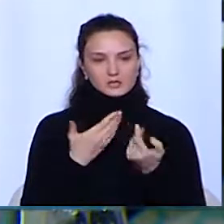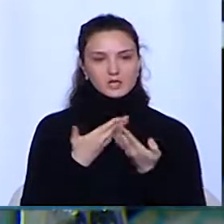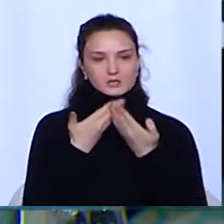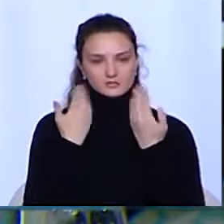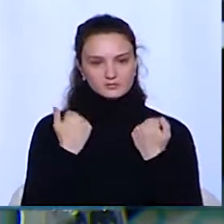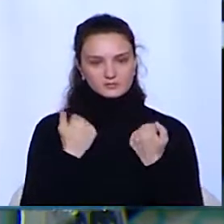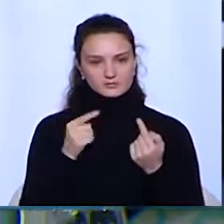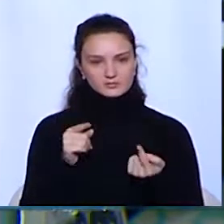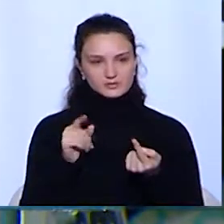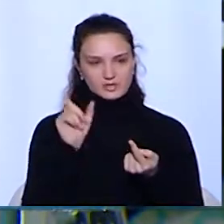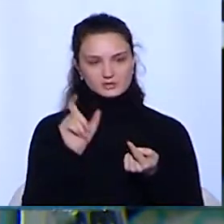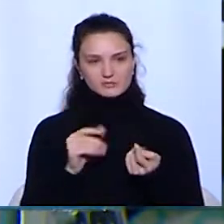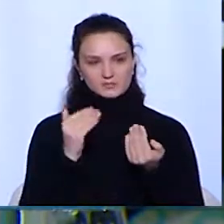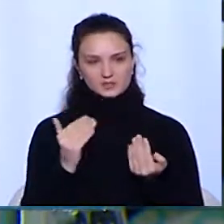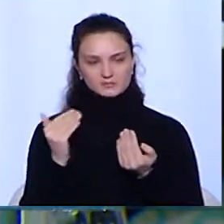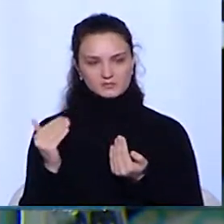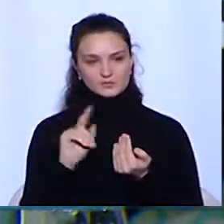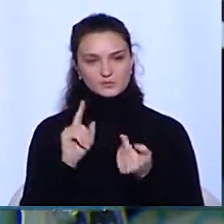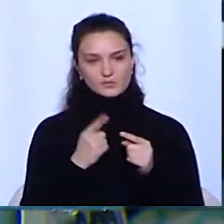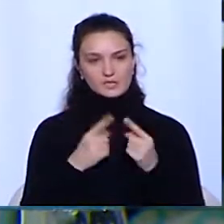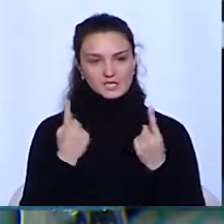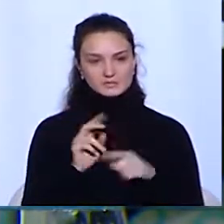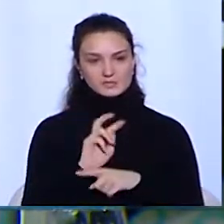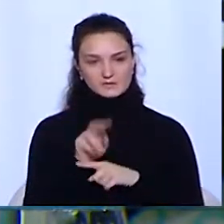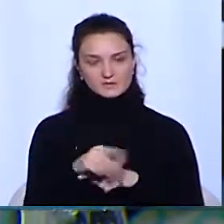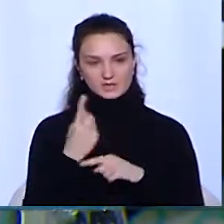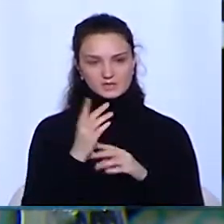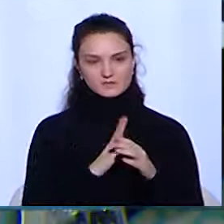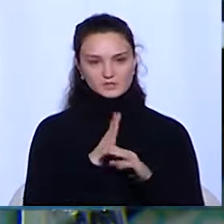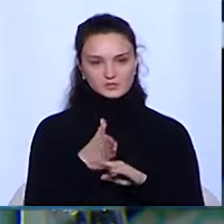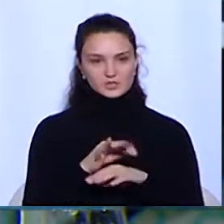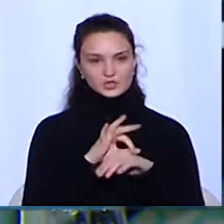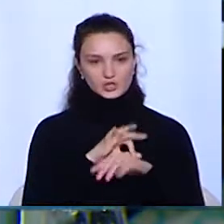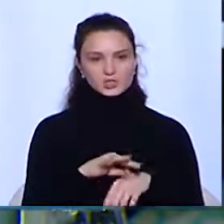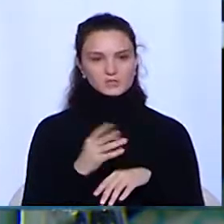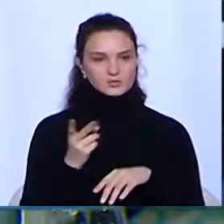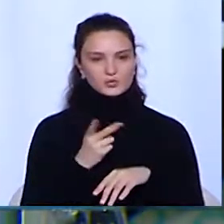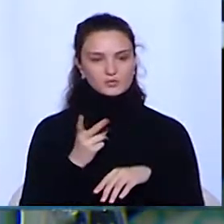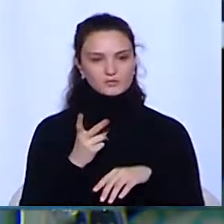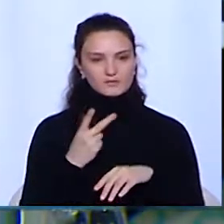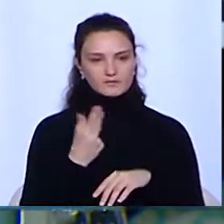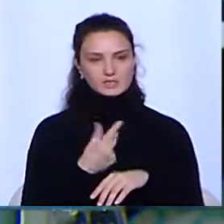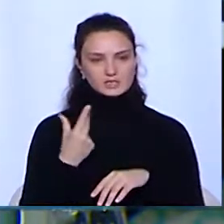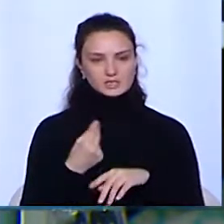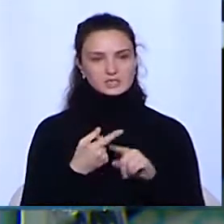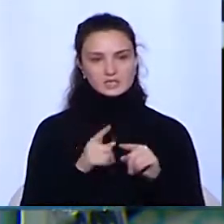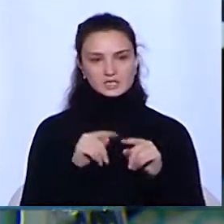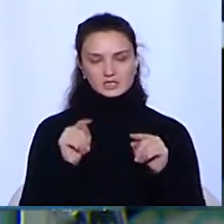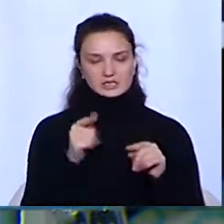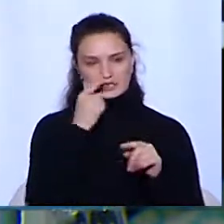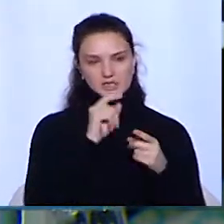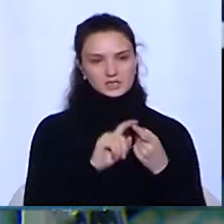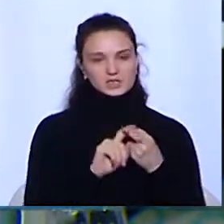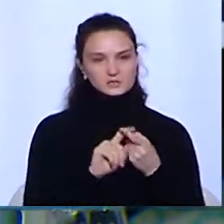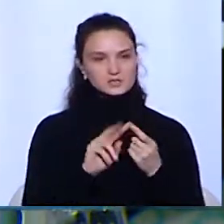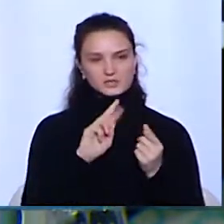აადვილებს ერთი მხრივ ადამიანებისთვის, რომ ერთ მისვლაზე, ერთ ვიზიტზე ჩაიტარებს ორივე ვაქცინაციას და ეს